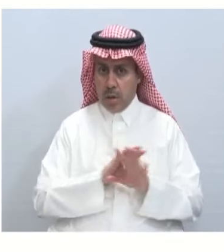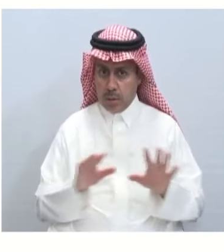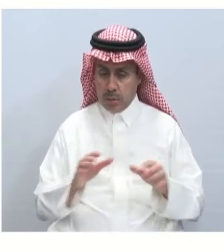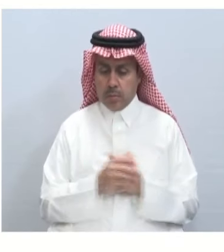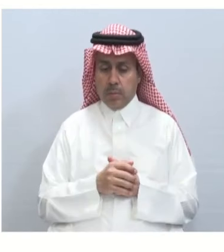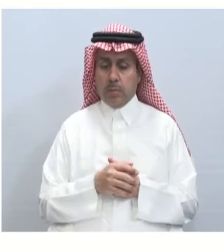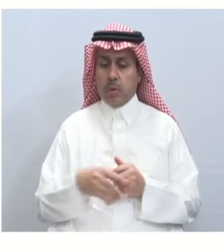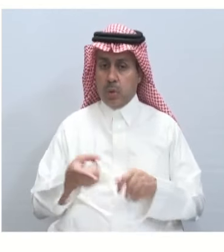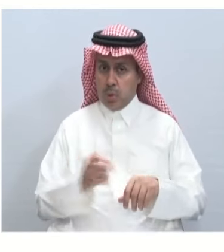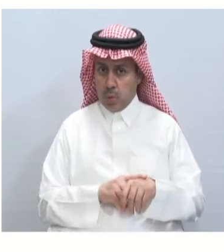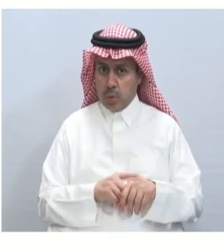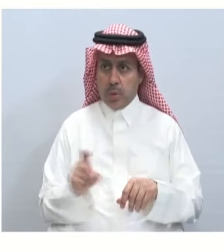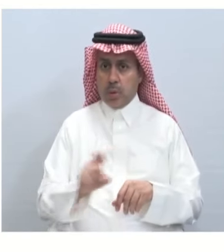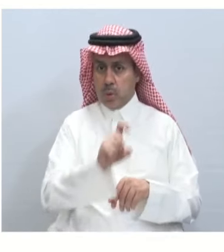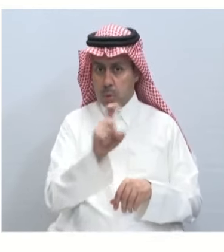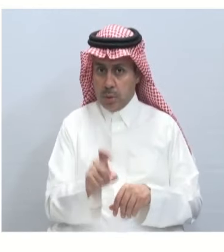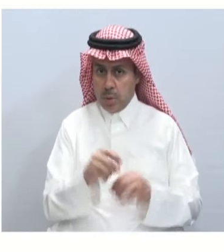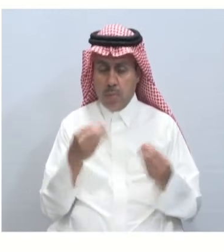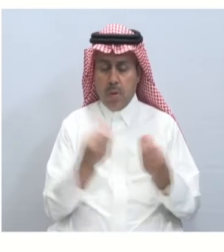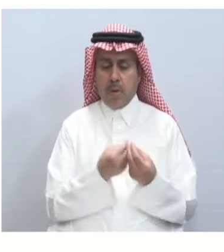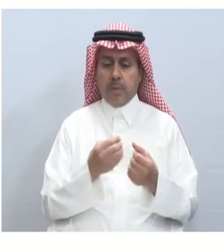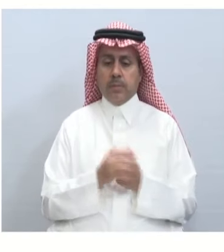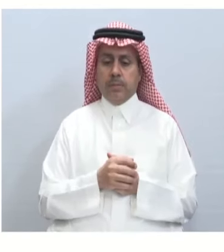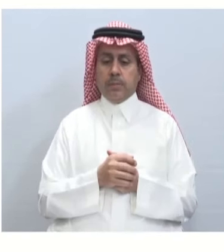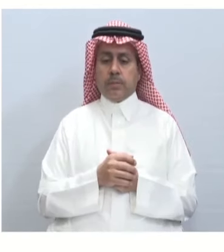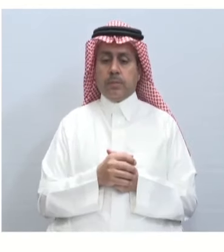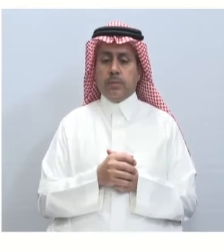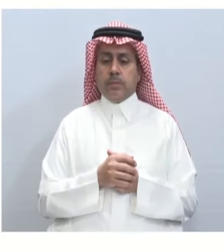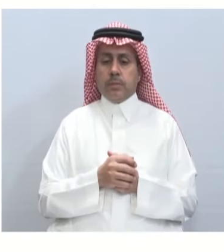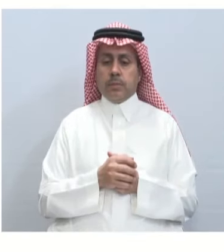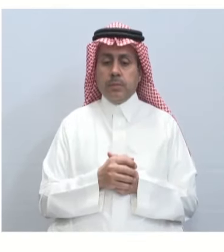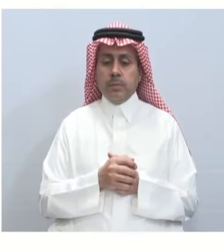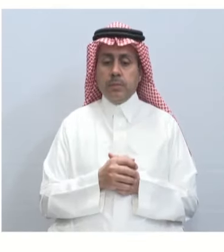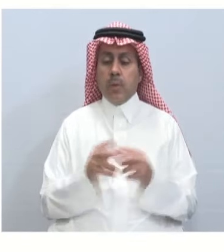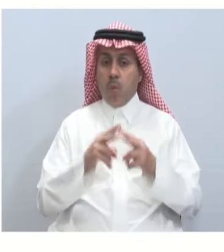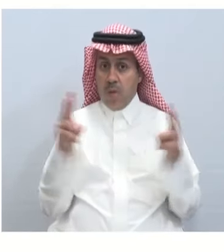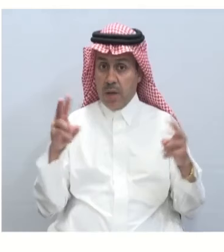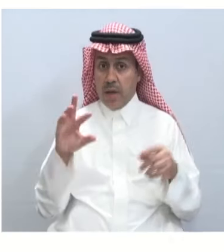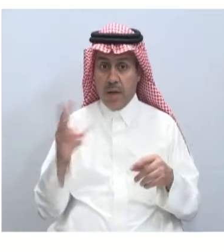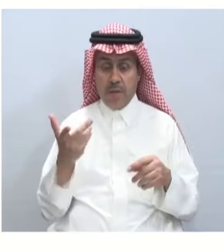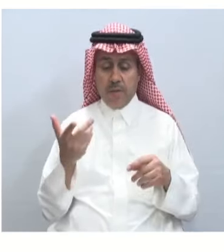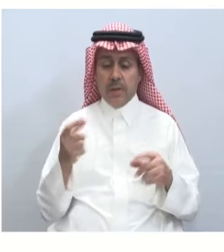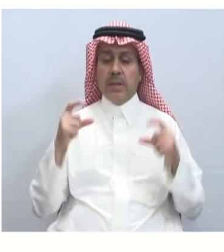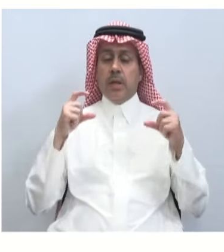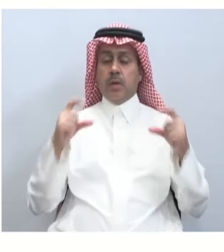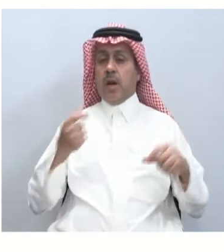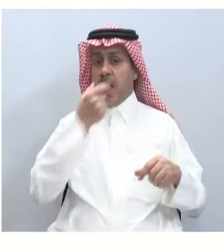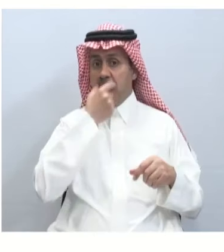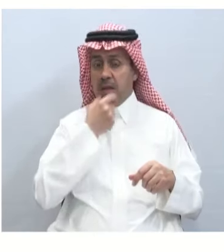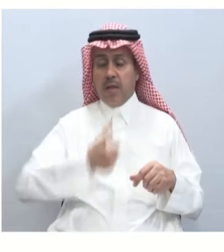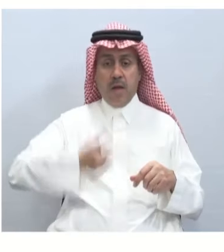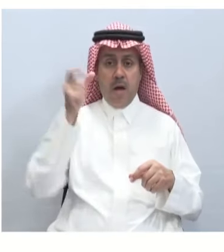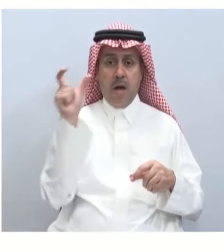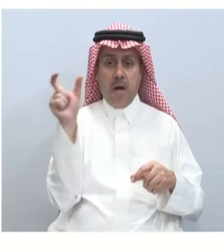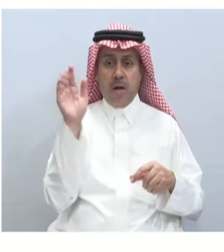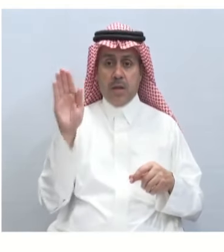نعيد الاسئله سويا السؤال الاول اوضح كيف يدل حديث انس رضي الله